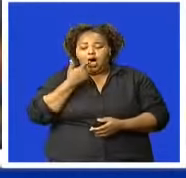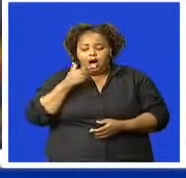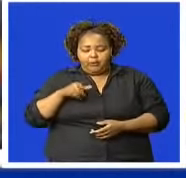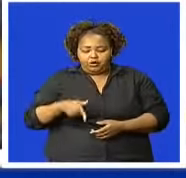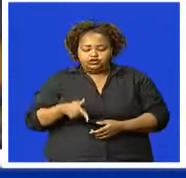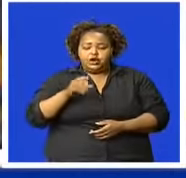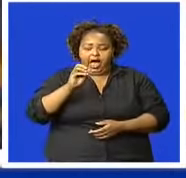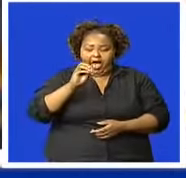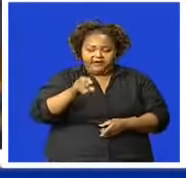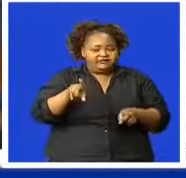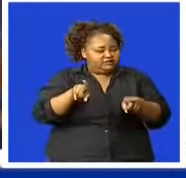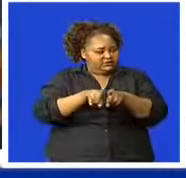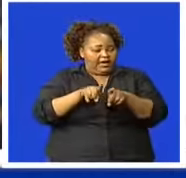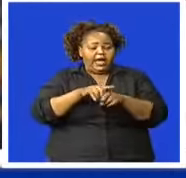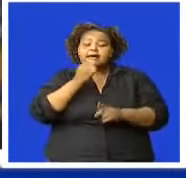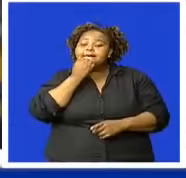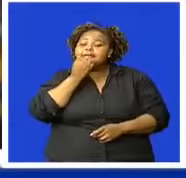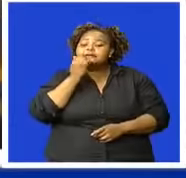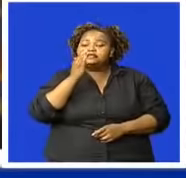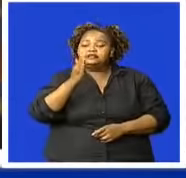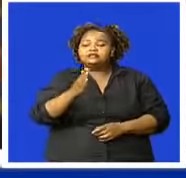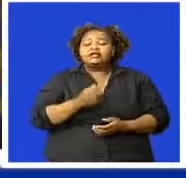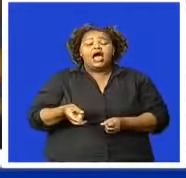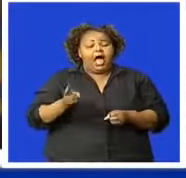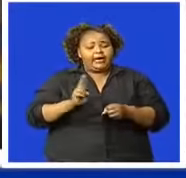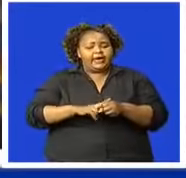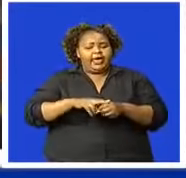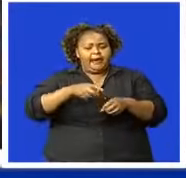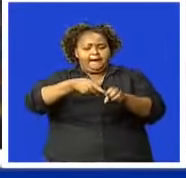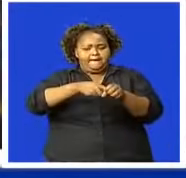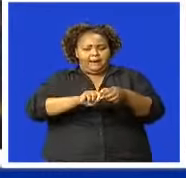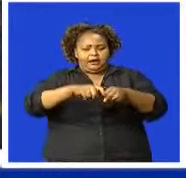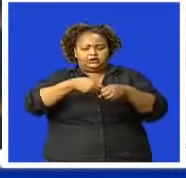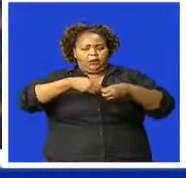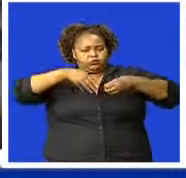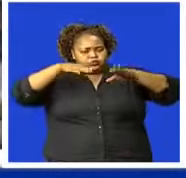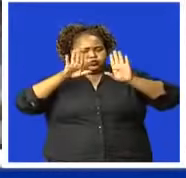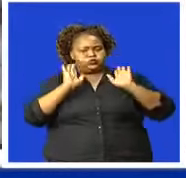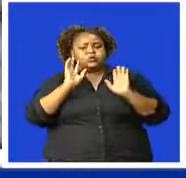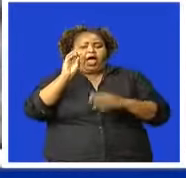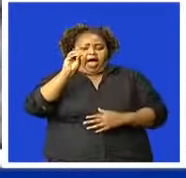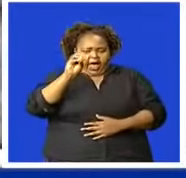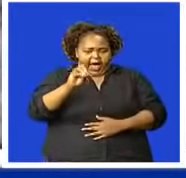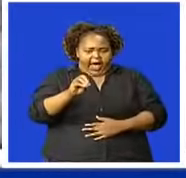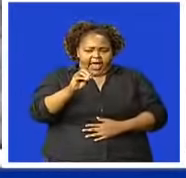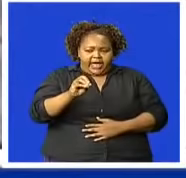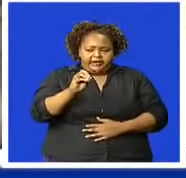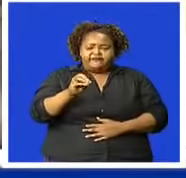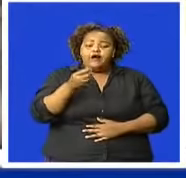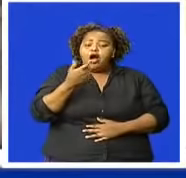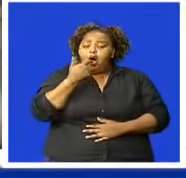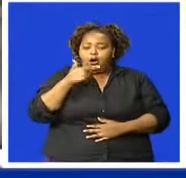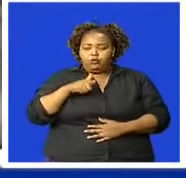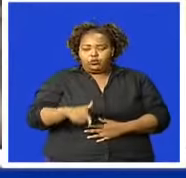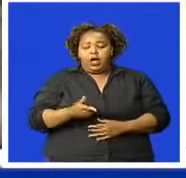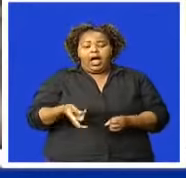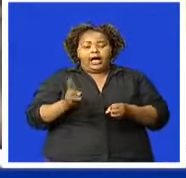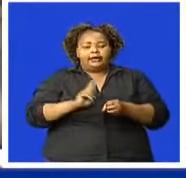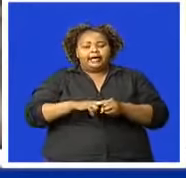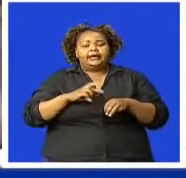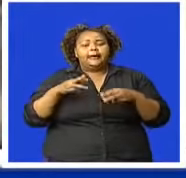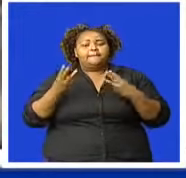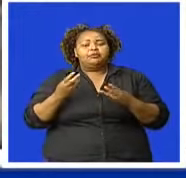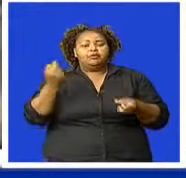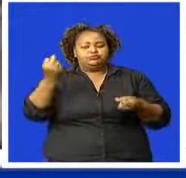sakamanzini. Sitikhanzile ke netimotolo lejithwala petrol kulamanye amagalaji. Kanti ke nebashayeli basembabane